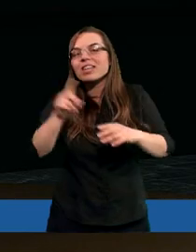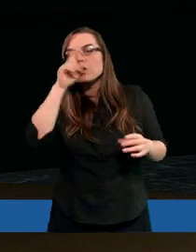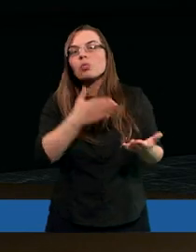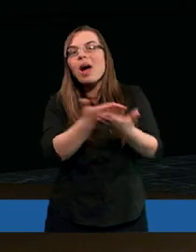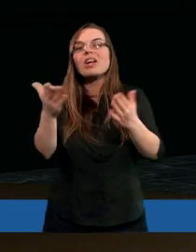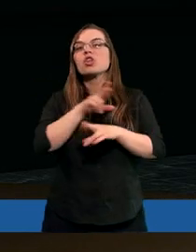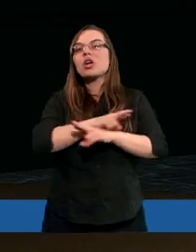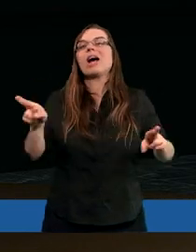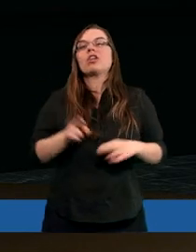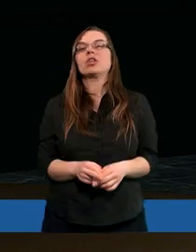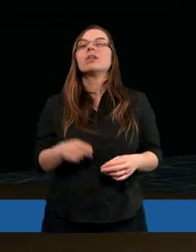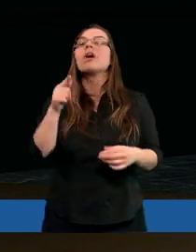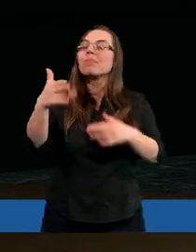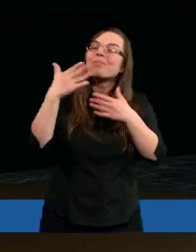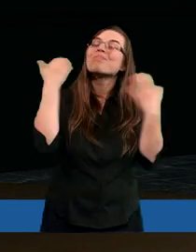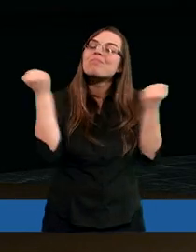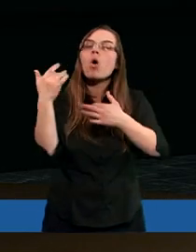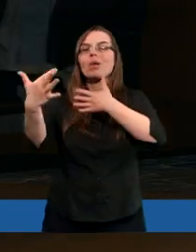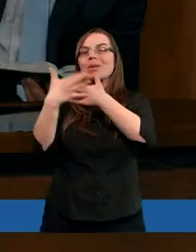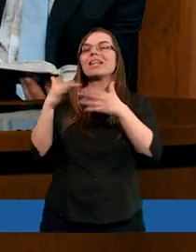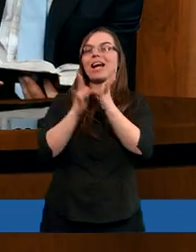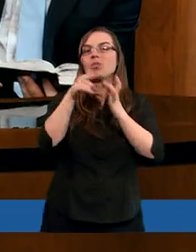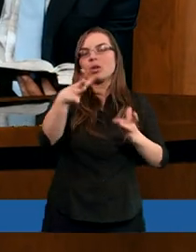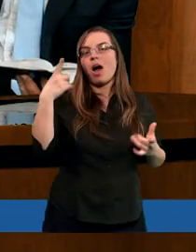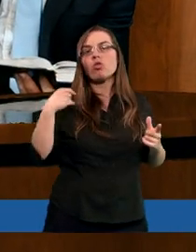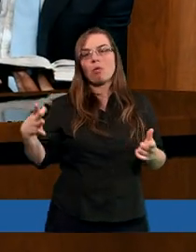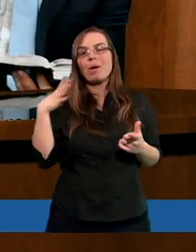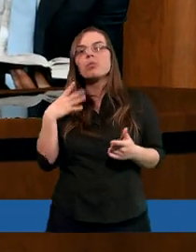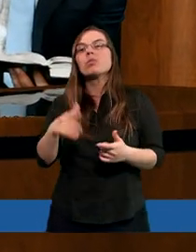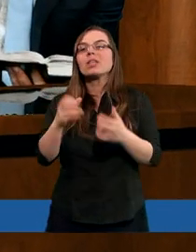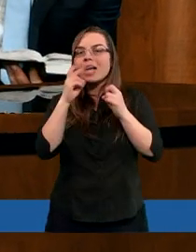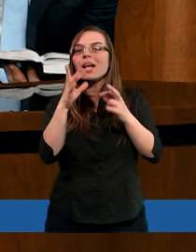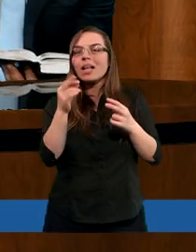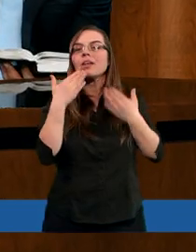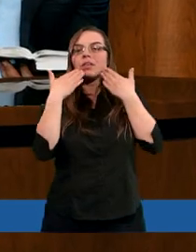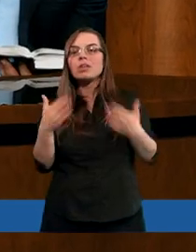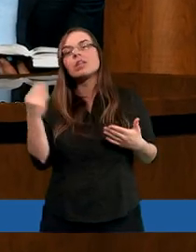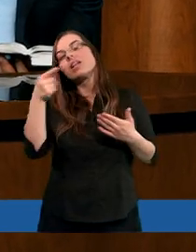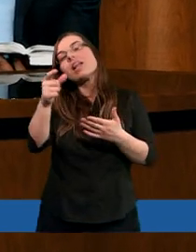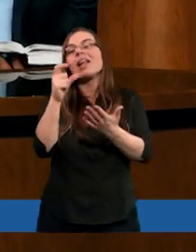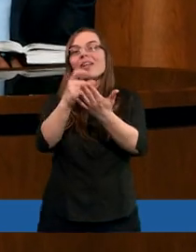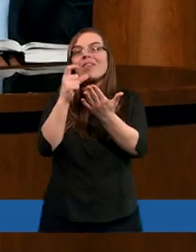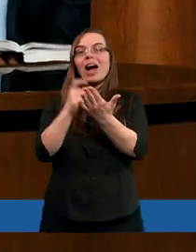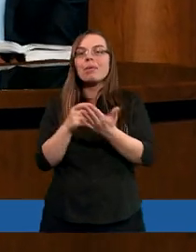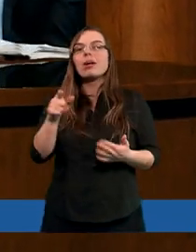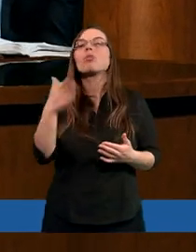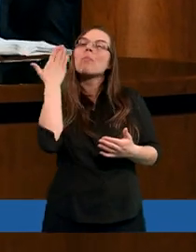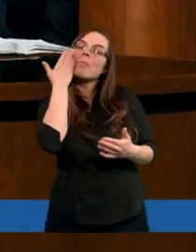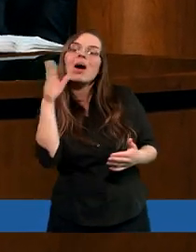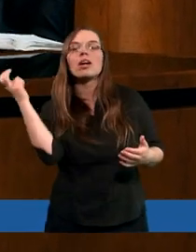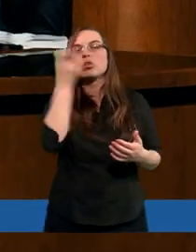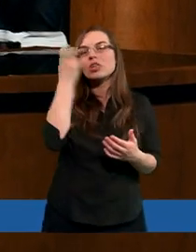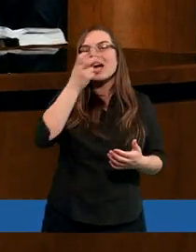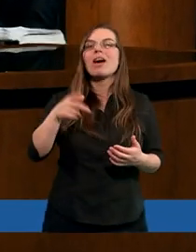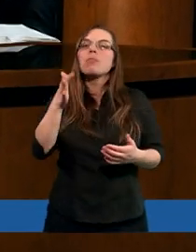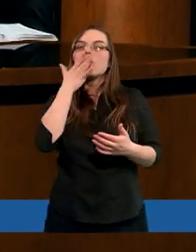wybierany jako osoba, która była blisko Jezusa. Tak też. Proszę bardzo jeszcze, Zbyszek. Z tego fragmentu, to jest bardzo ciekawe, bo